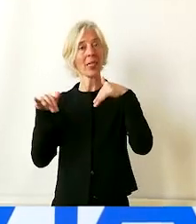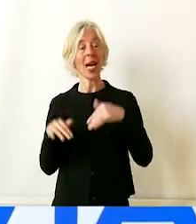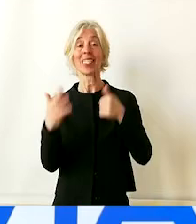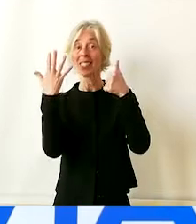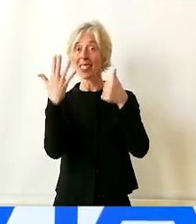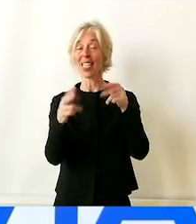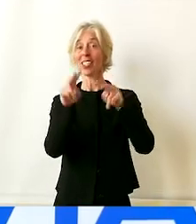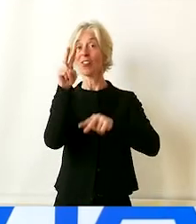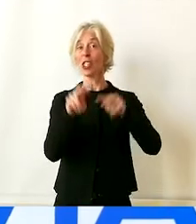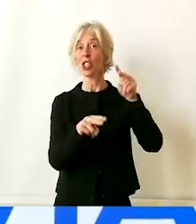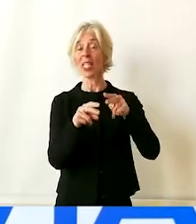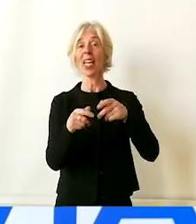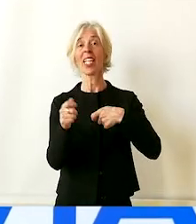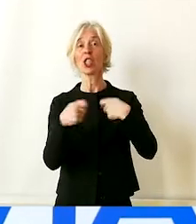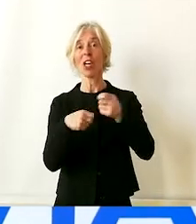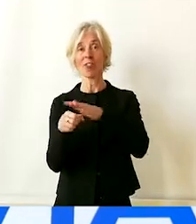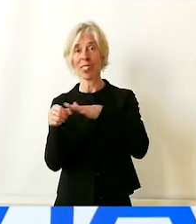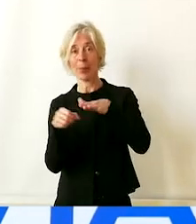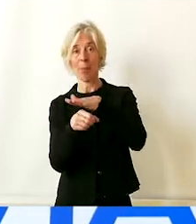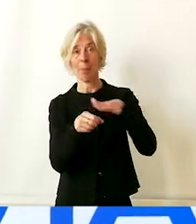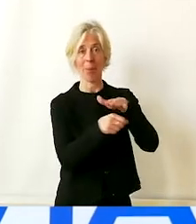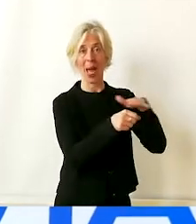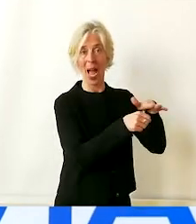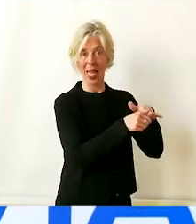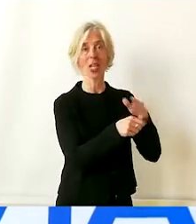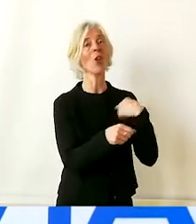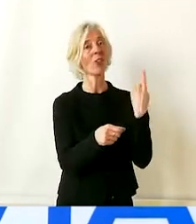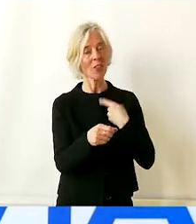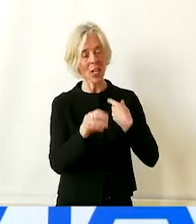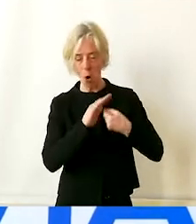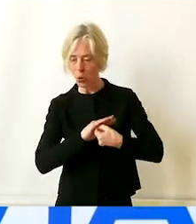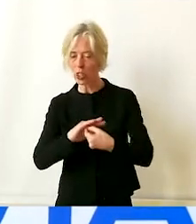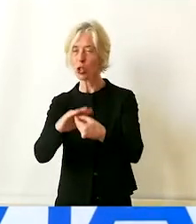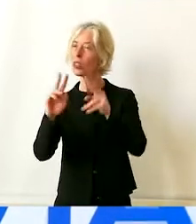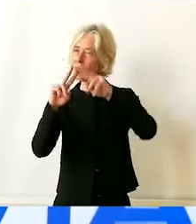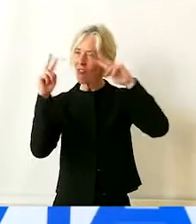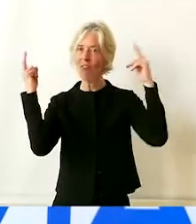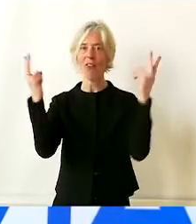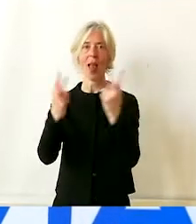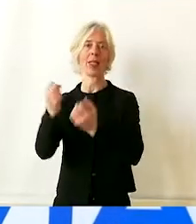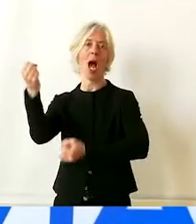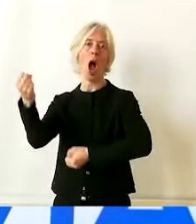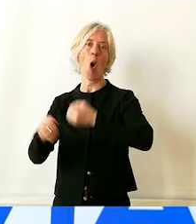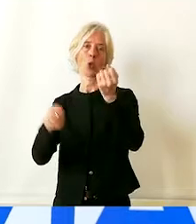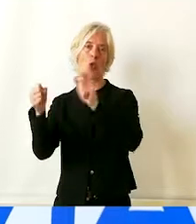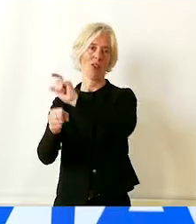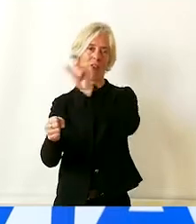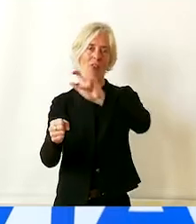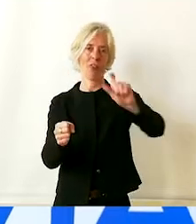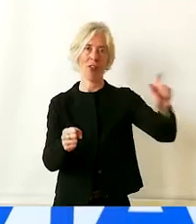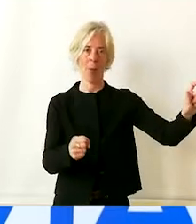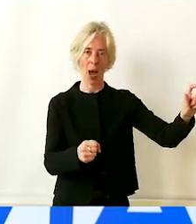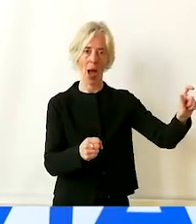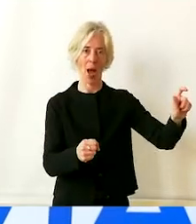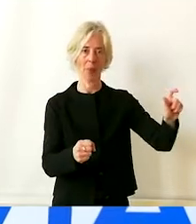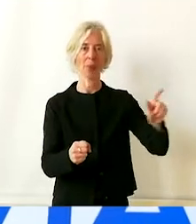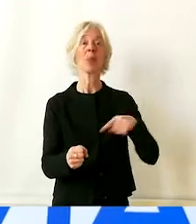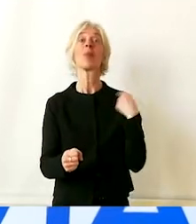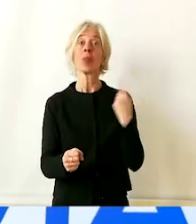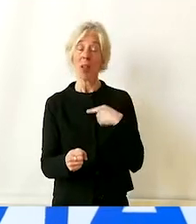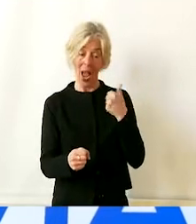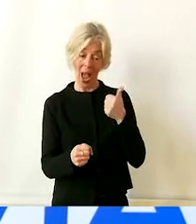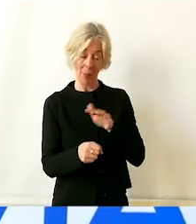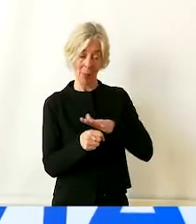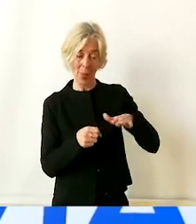bevorzugte Integrations- und Innovationspartner der Automobilhersteller weltweit werden. Der Geschäftsbereich Clean Mobility hat